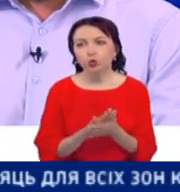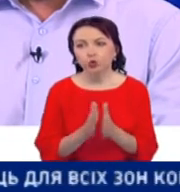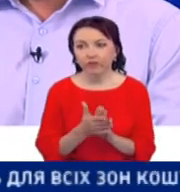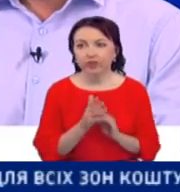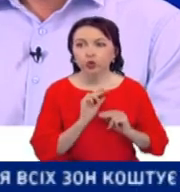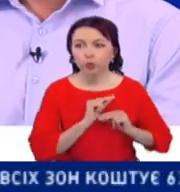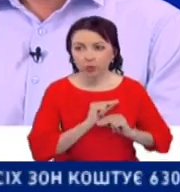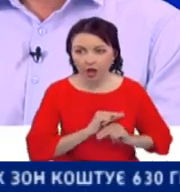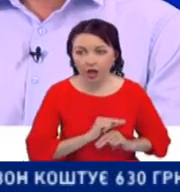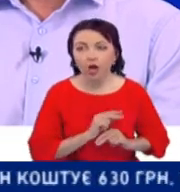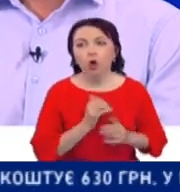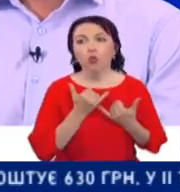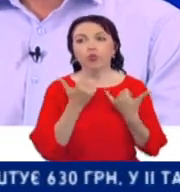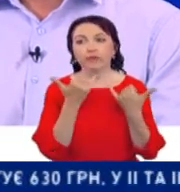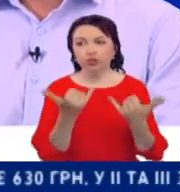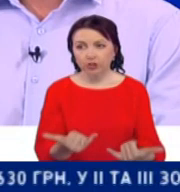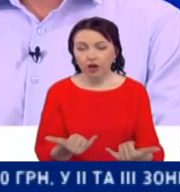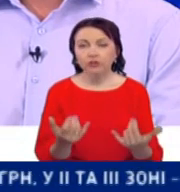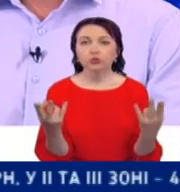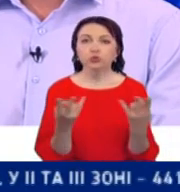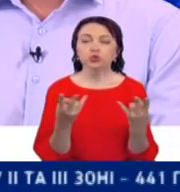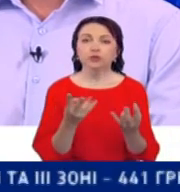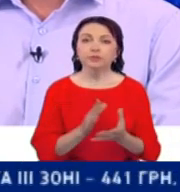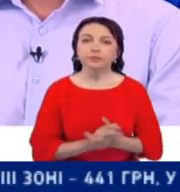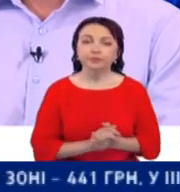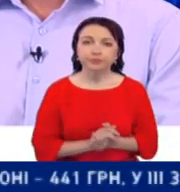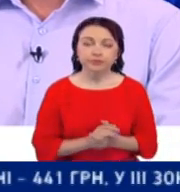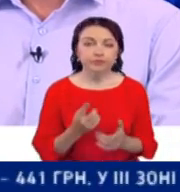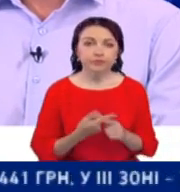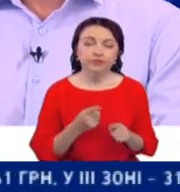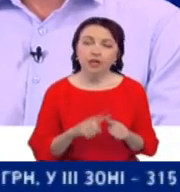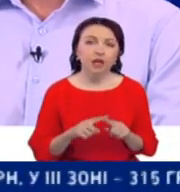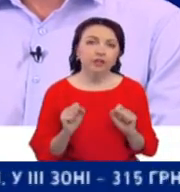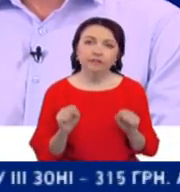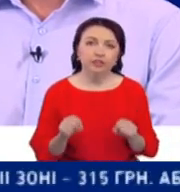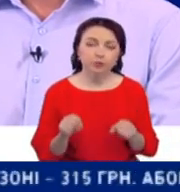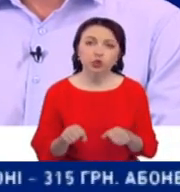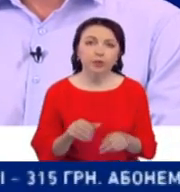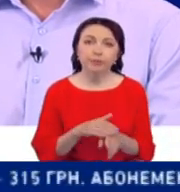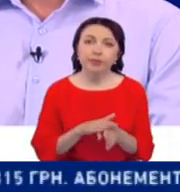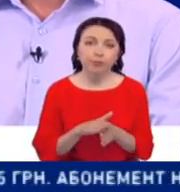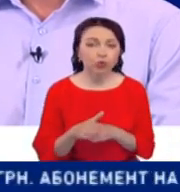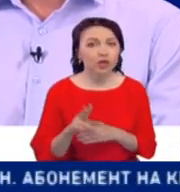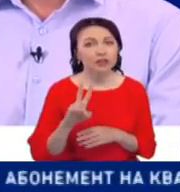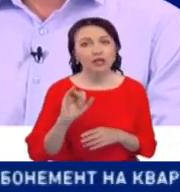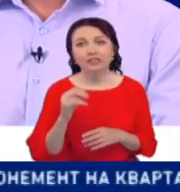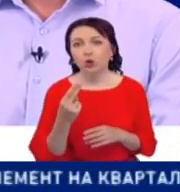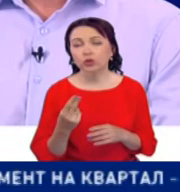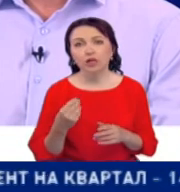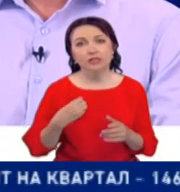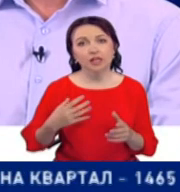условия труда, их надо уважать в другое. Но это возможно при полной национализации